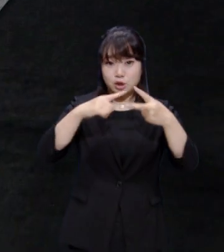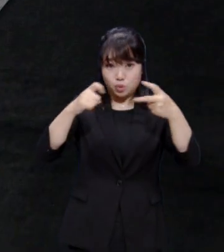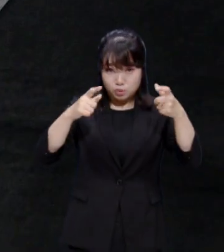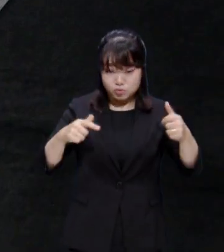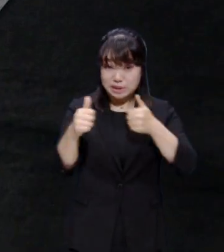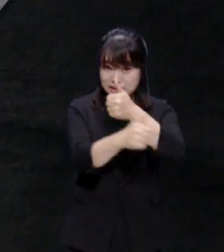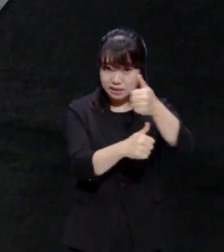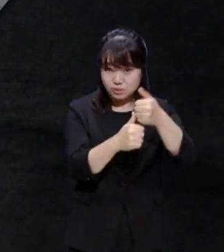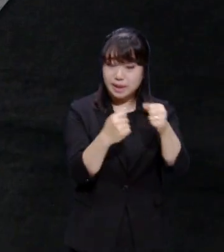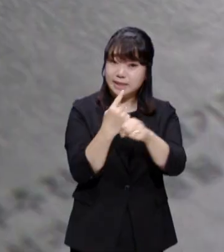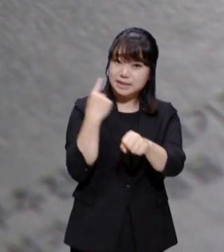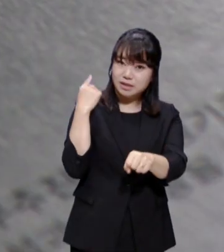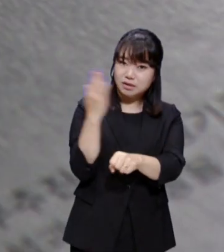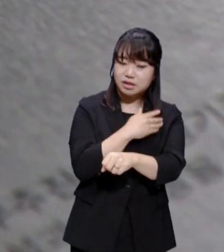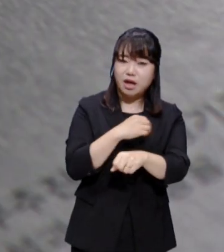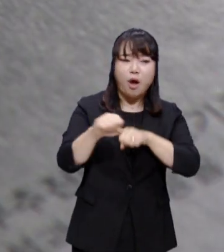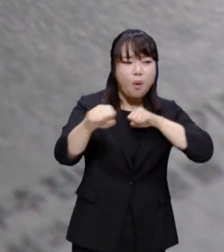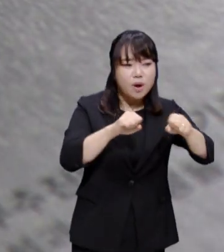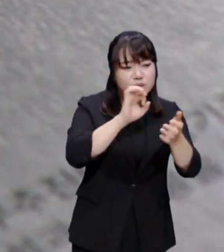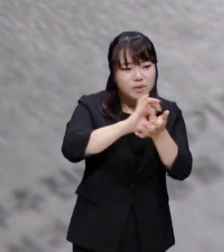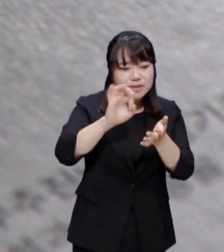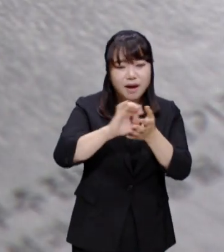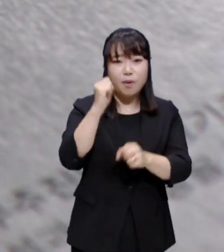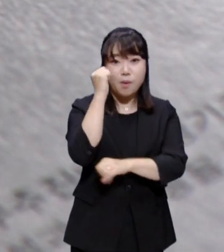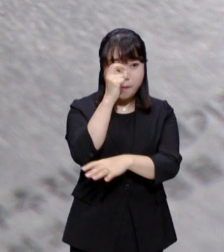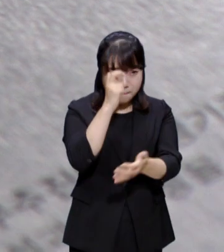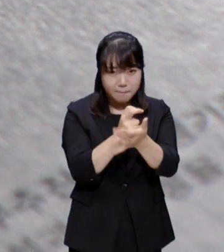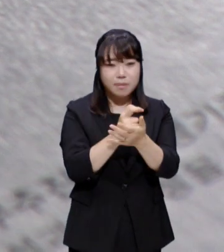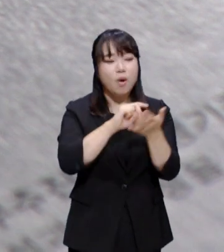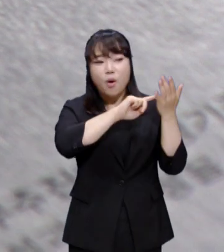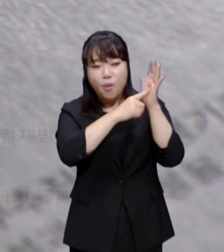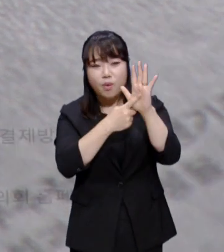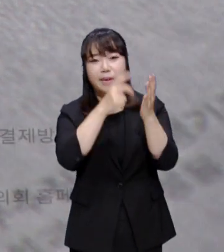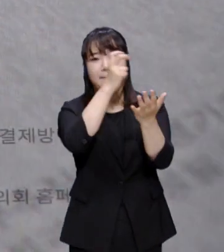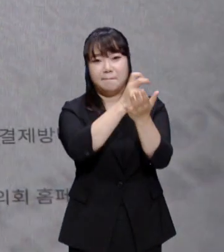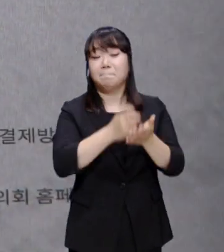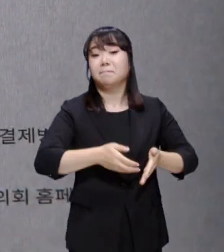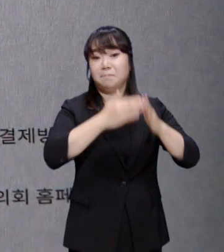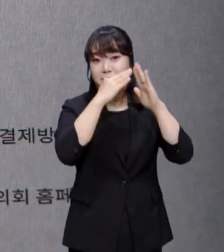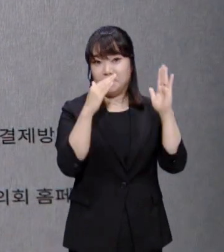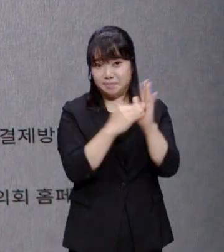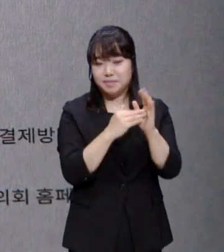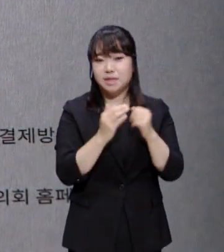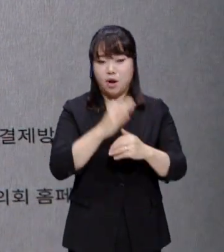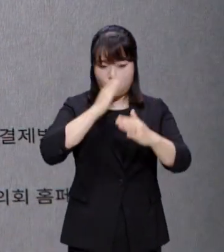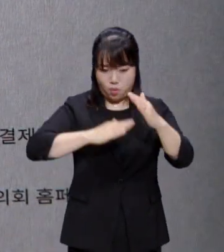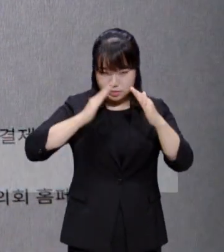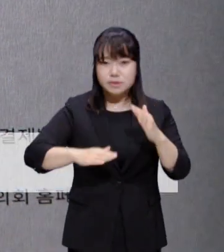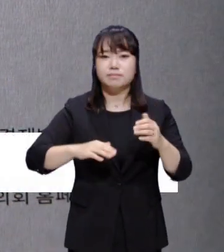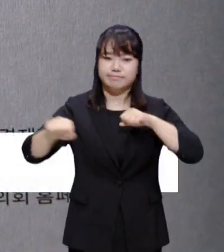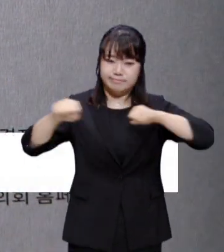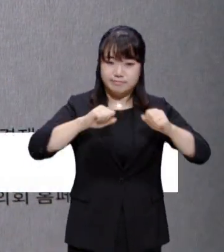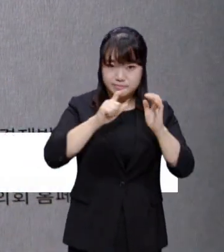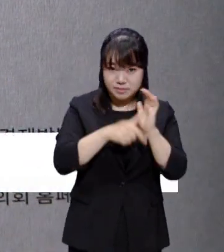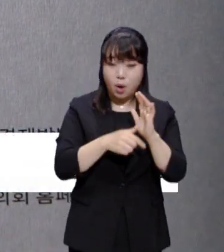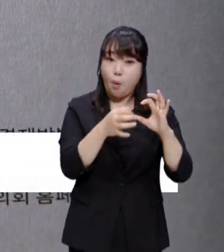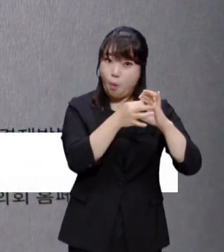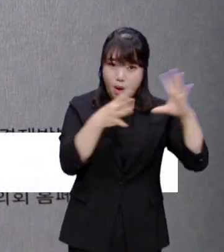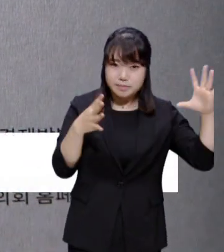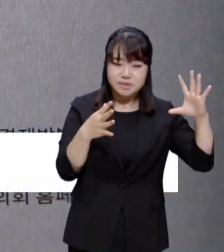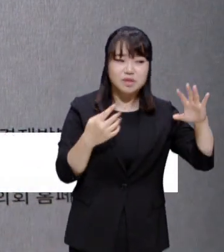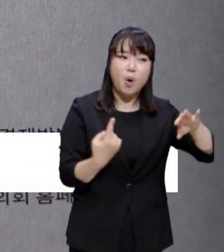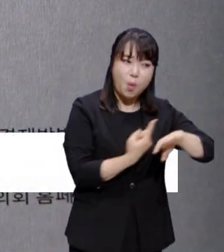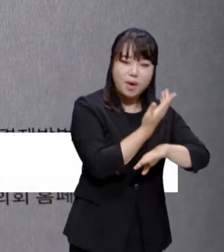동대문구의회가 지난해 제정한 업무 추진비 집행 기준 및 공개에 관한 조례입니다. 공적인 의정 활동과 무관한 개인